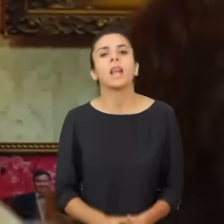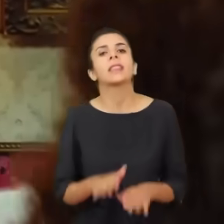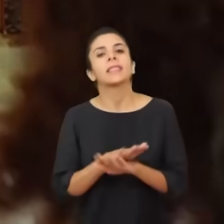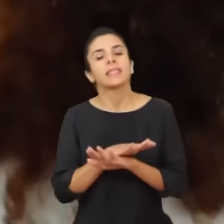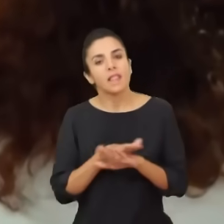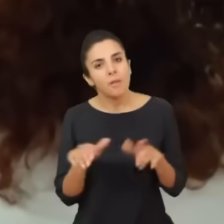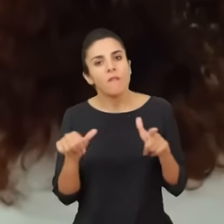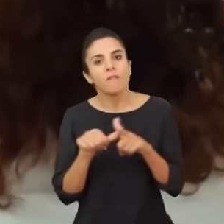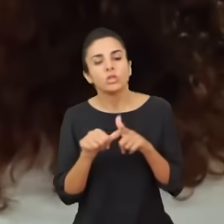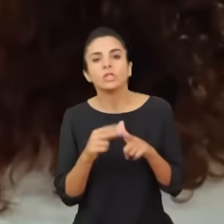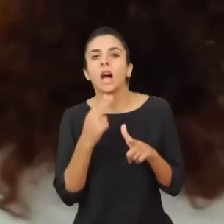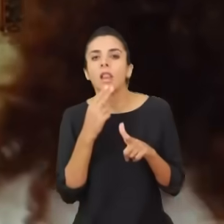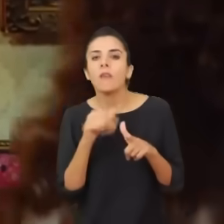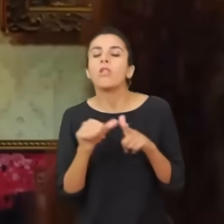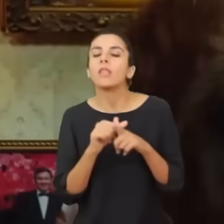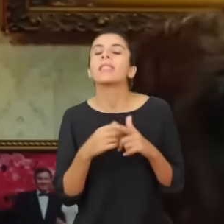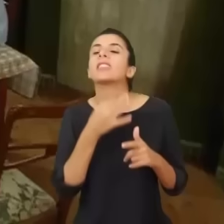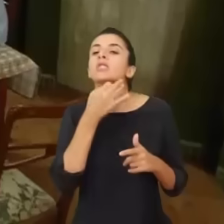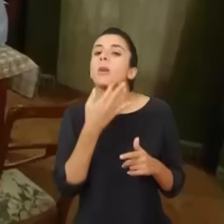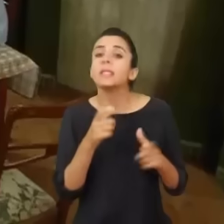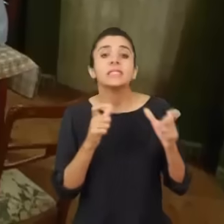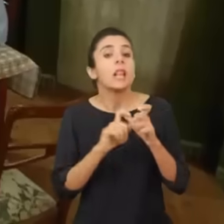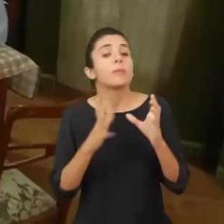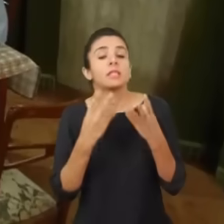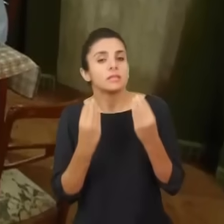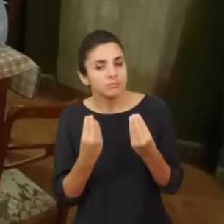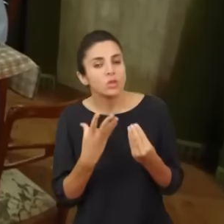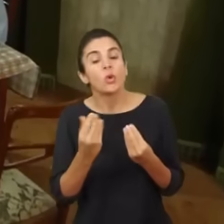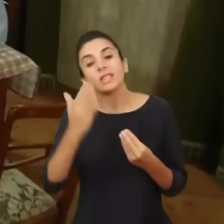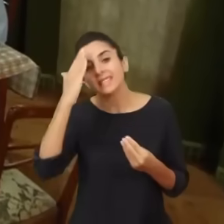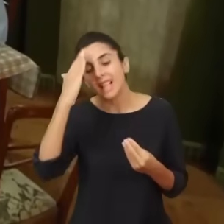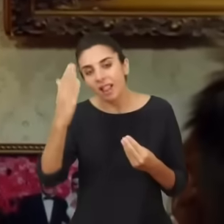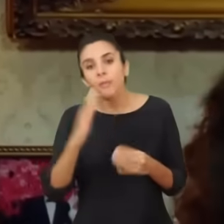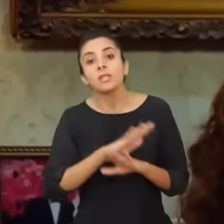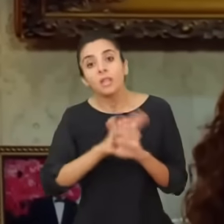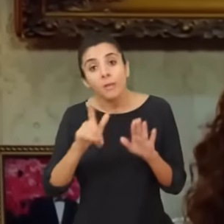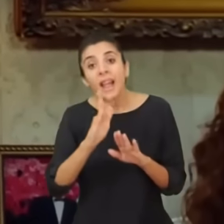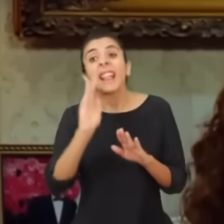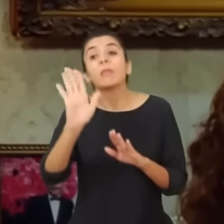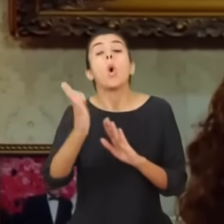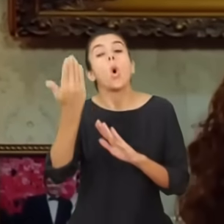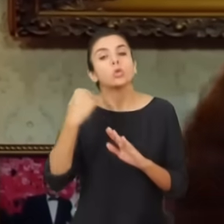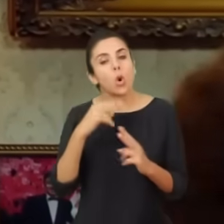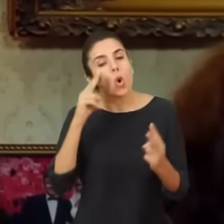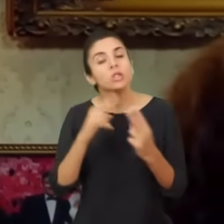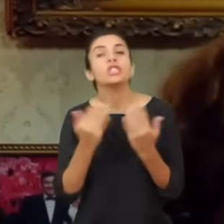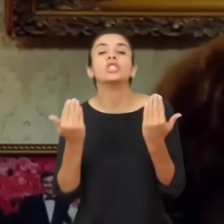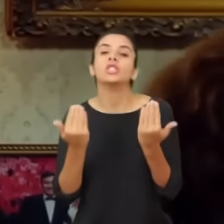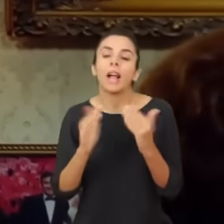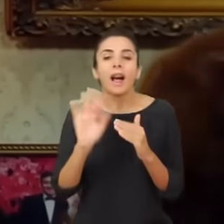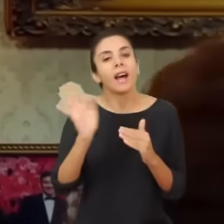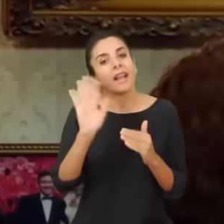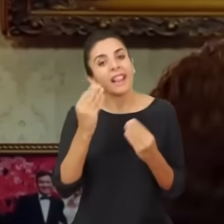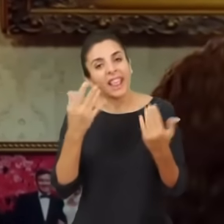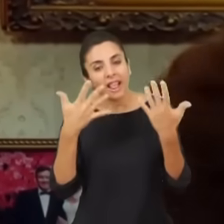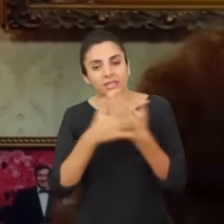Rukiye'ye. Tamam Fatoş Hanımcığım, ha, Sinemcığım nasıl? İyi inşallah, tamam. Tamam, o, çok selamlar. Tamam, siz gitmeden görüşürüz inşallah. Hadi bakalım, hadi, hadi, hadi,